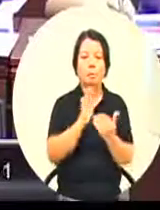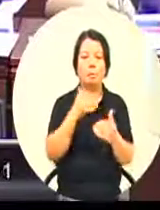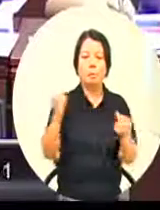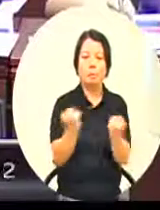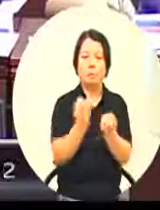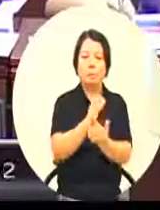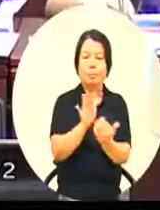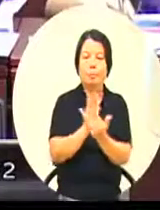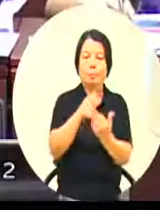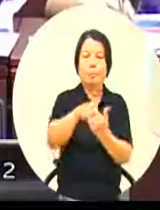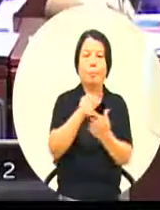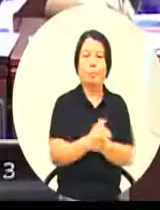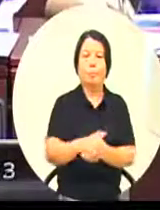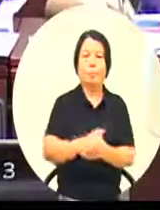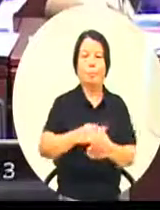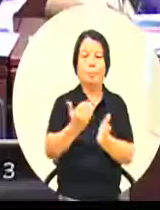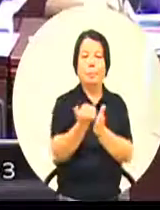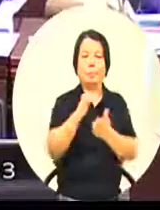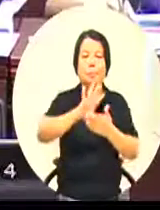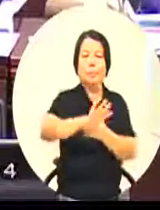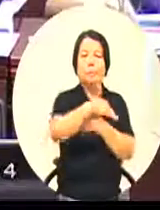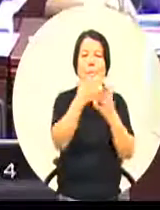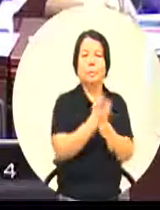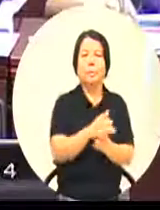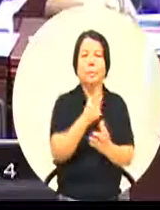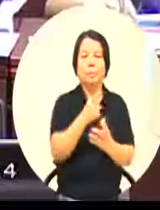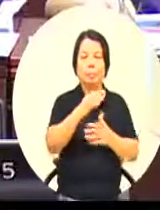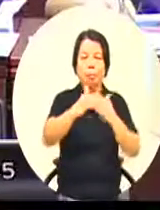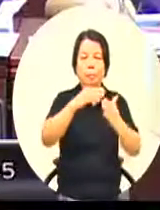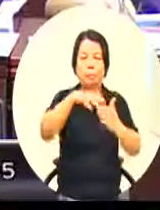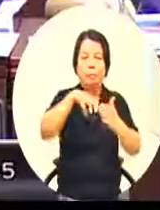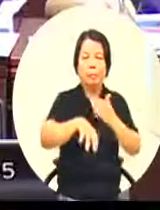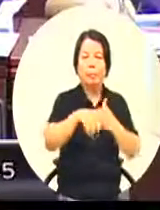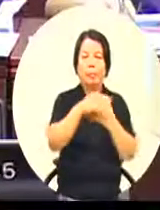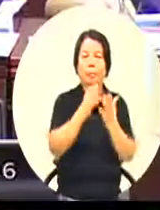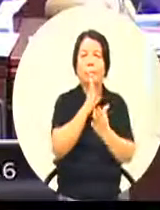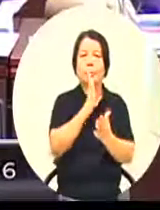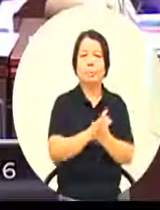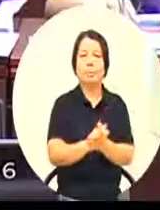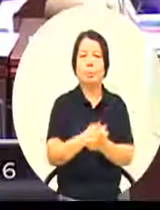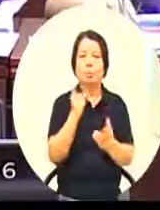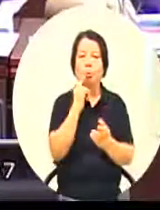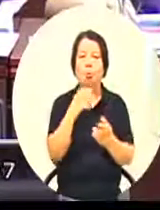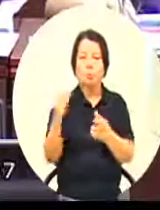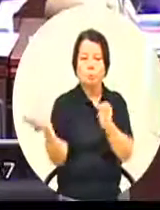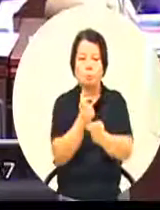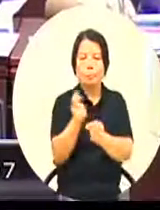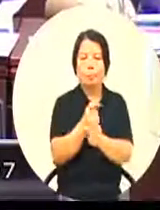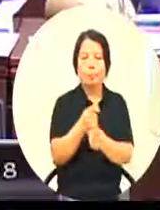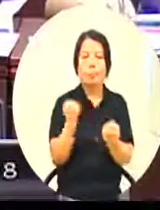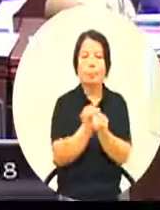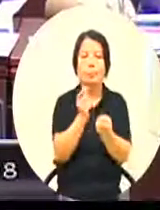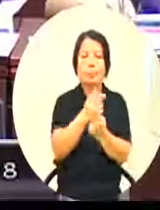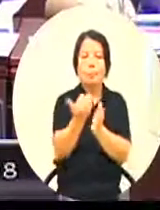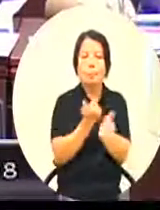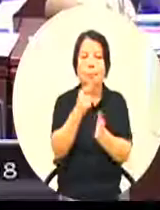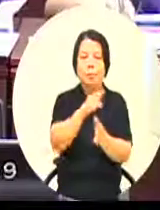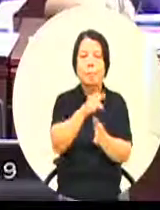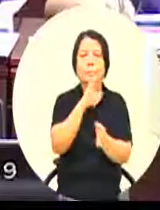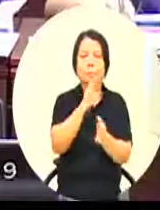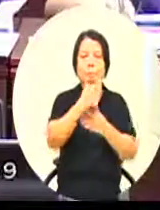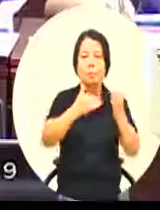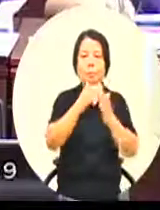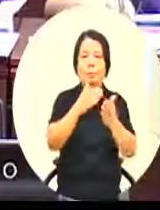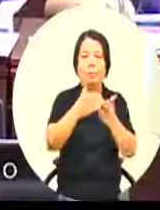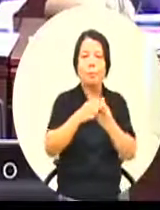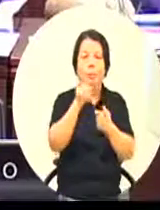教育部在校安通报里头就有一个防灾通报系统，当这个台风的预警发生的时候，所有的学校都要点阅哦，就说你要负